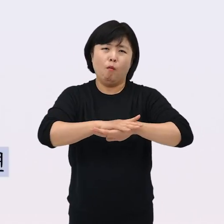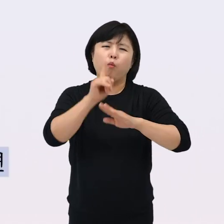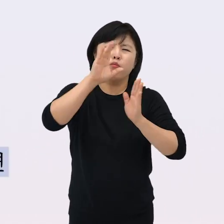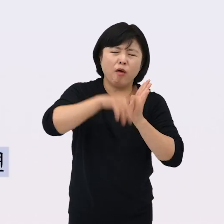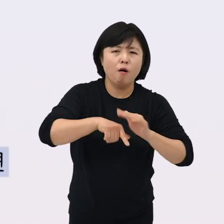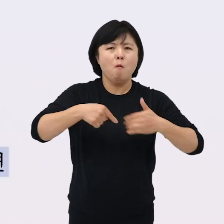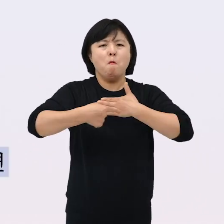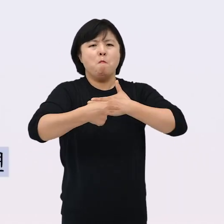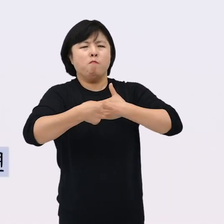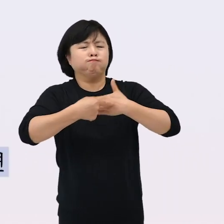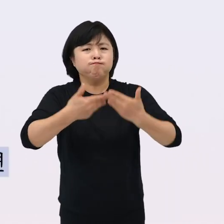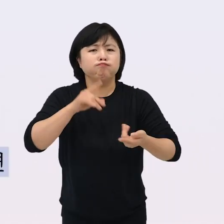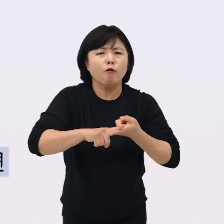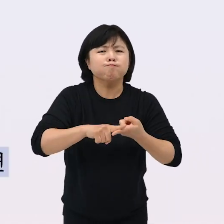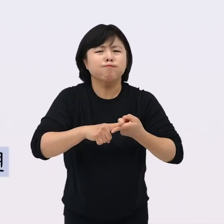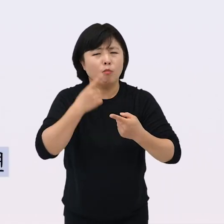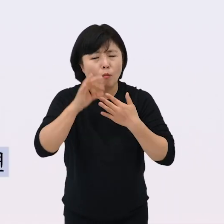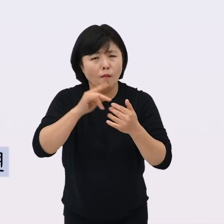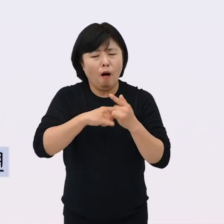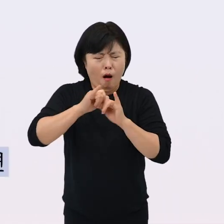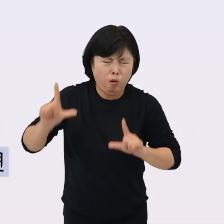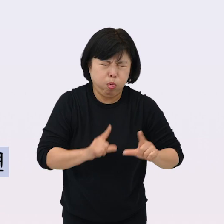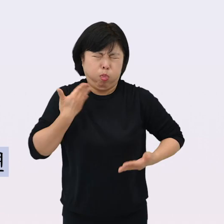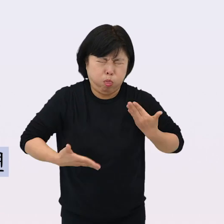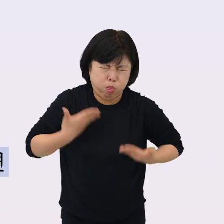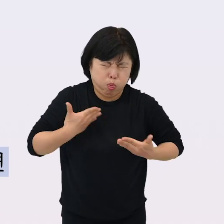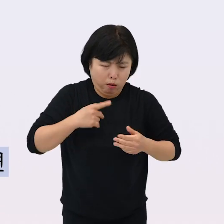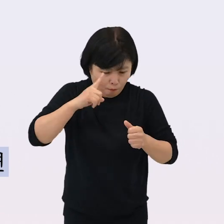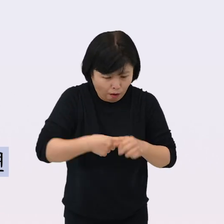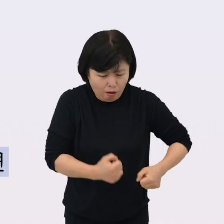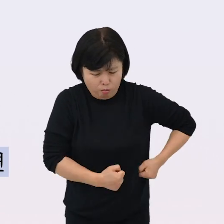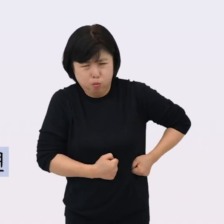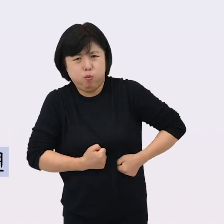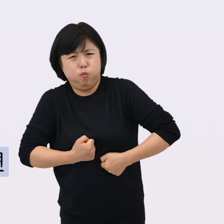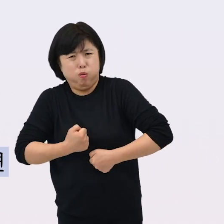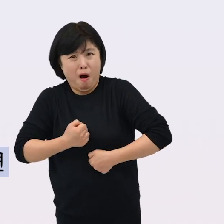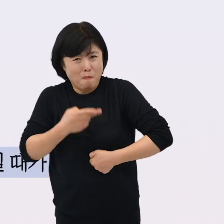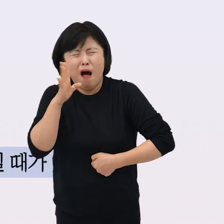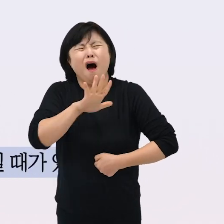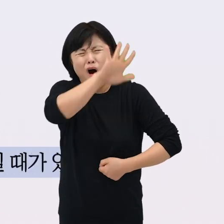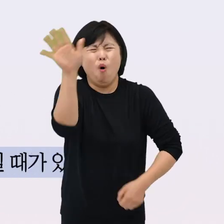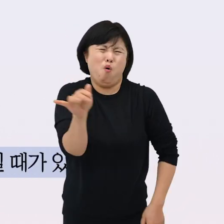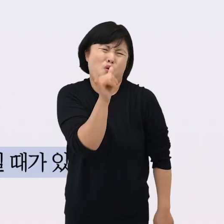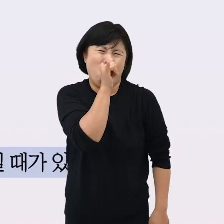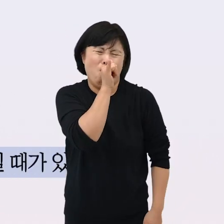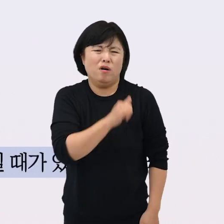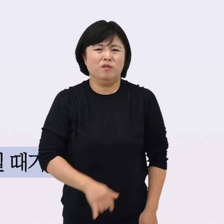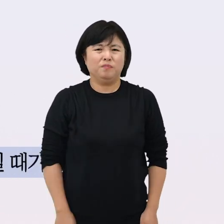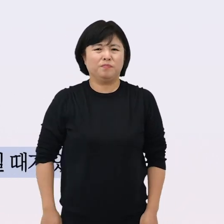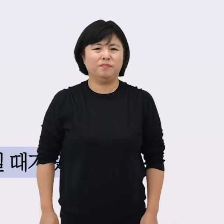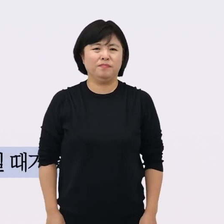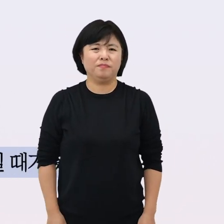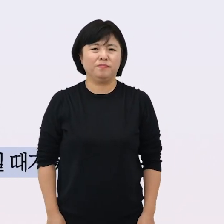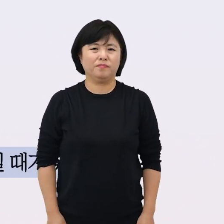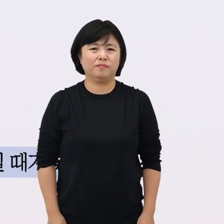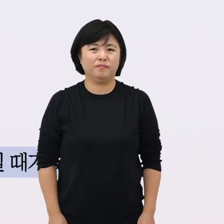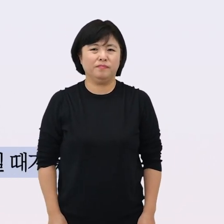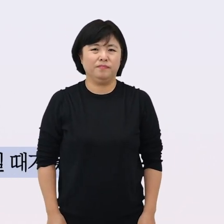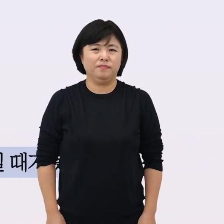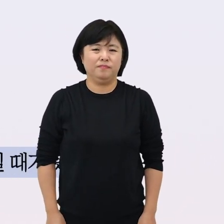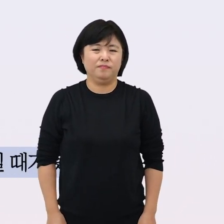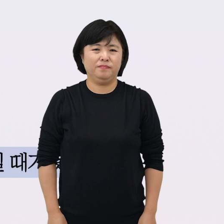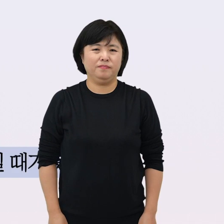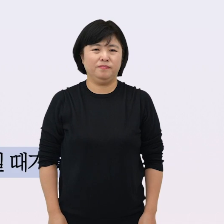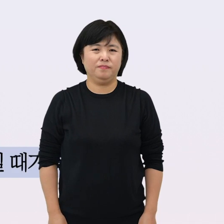때 우리가 외부에서 주어진 일이라든지 하다 보면은 인생이